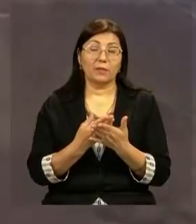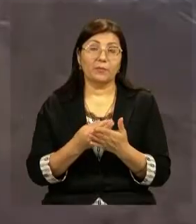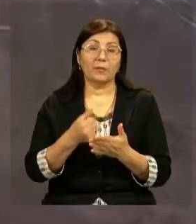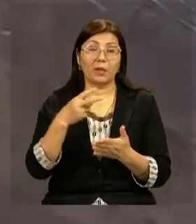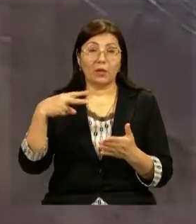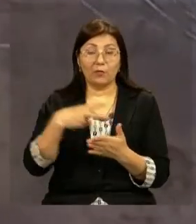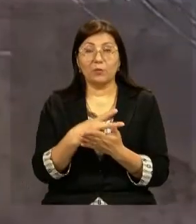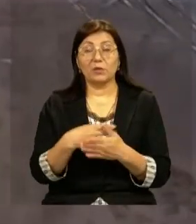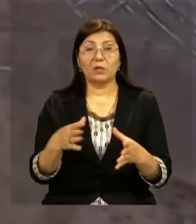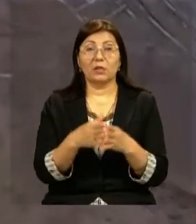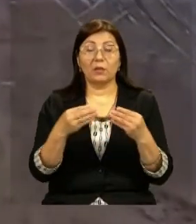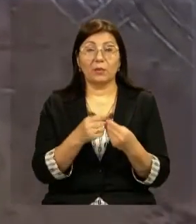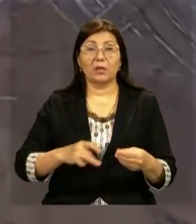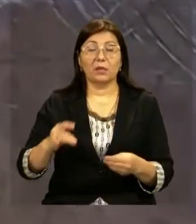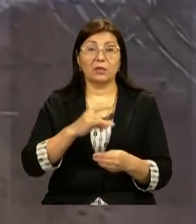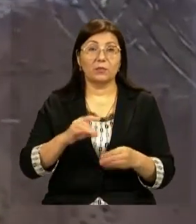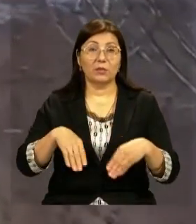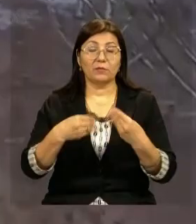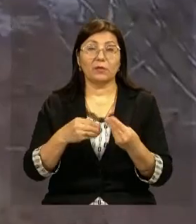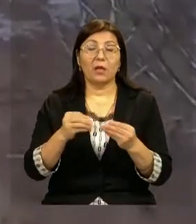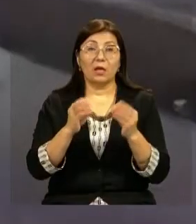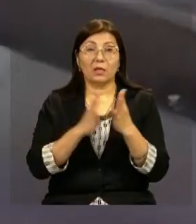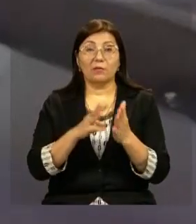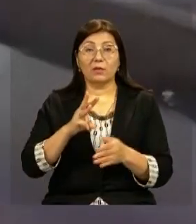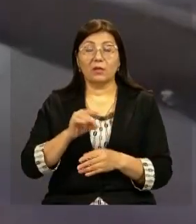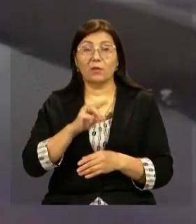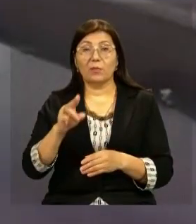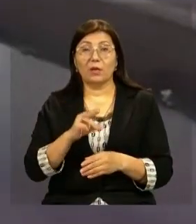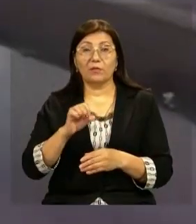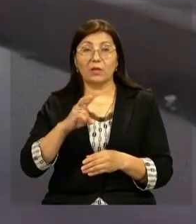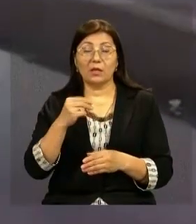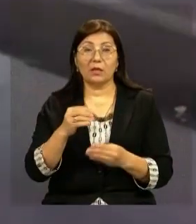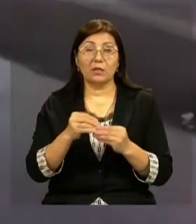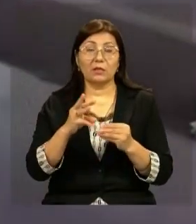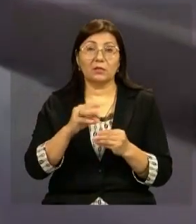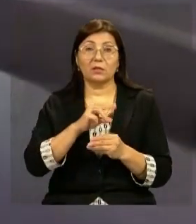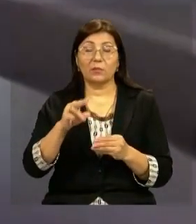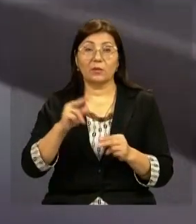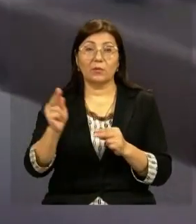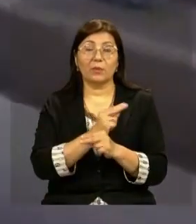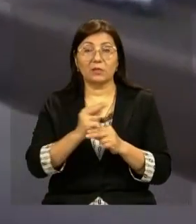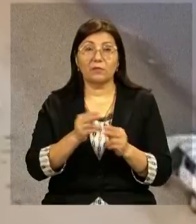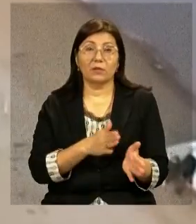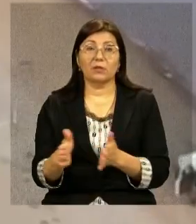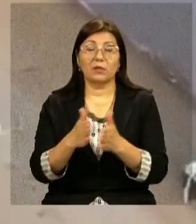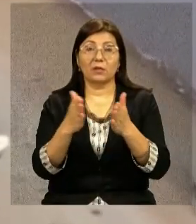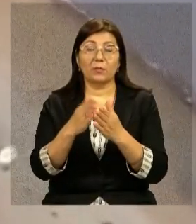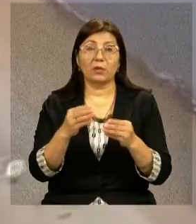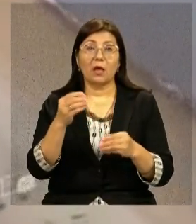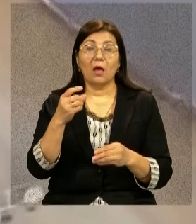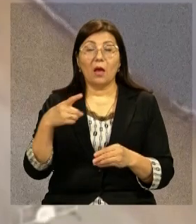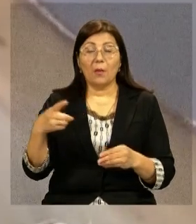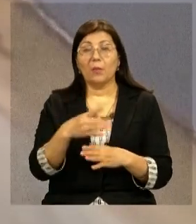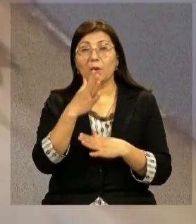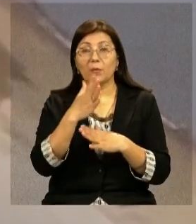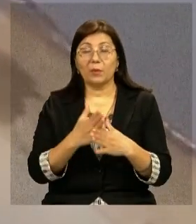выплачена. Из республиканского бюджета предусмотрено свыше 19 миллиардов, в частности свыше 10 миллиардов на ремонт и реконструкцию дорог, 1,5 миллиарда на